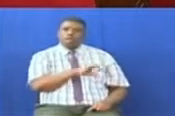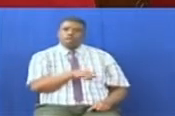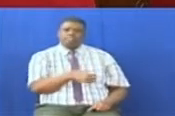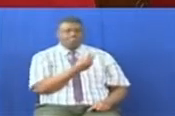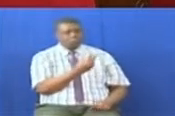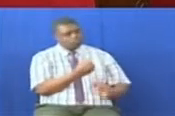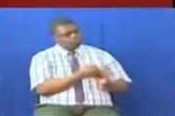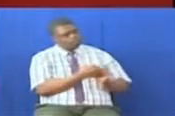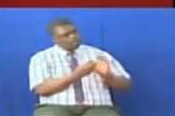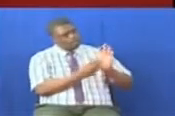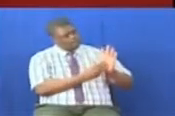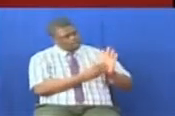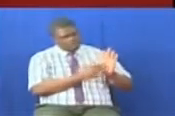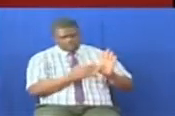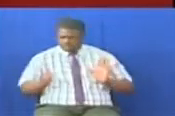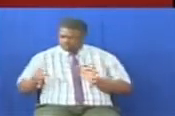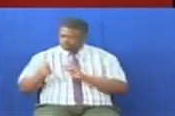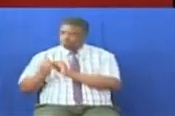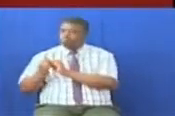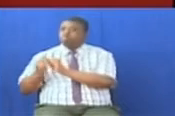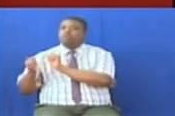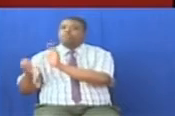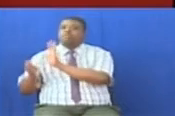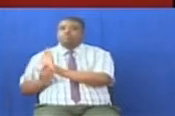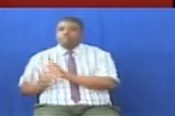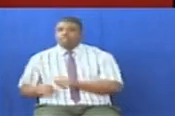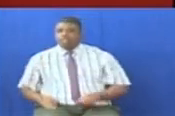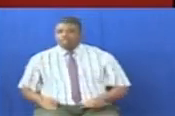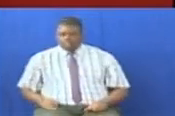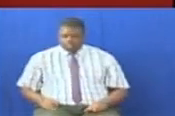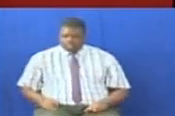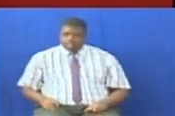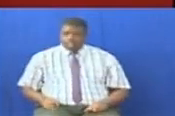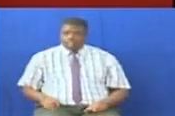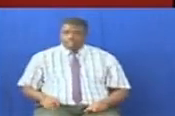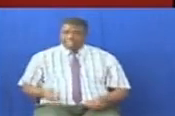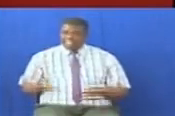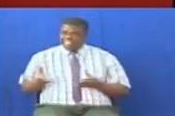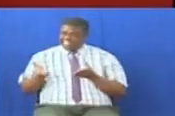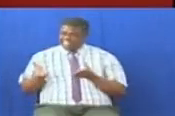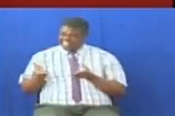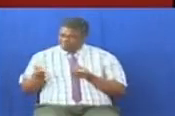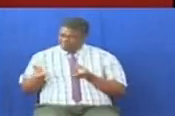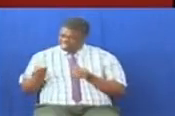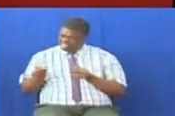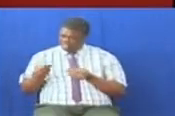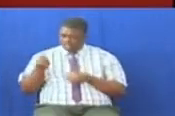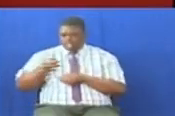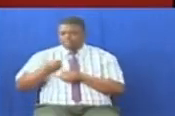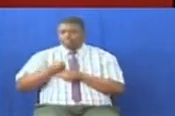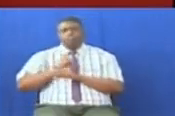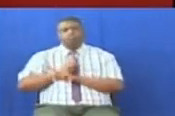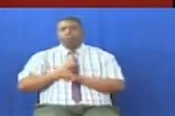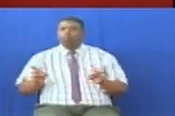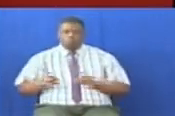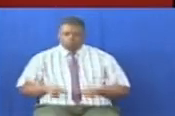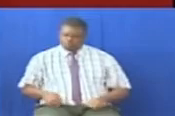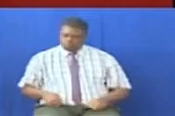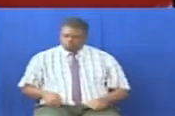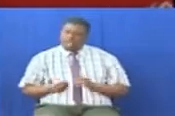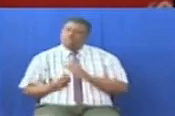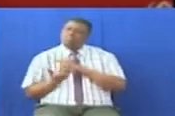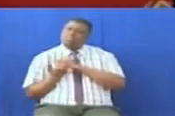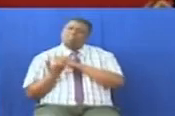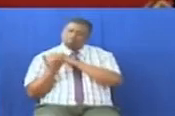2018-2019. Mheshimiwa Spika, kazi hii sio nyepesi. Inahitaji uwajibikaji na moyo wa